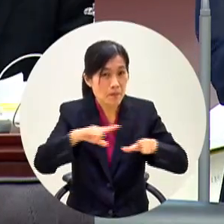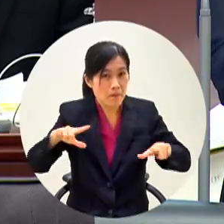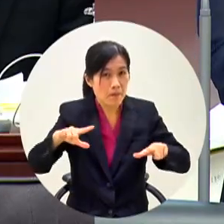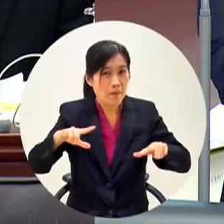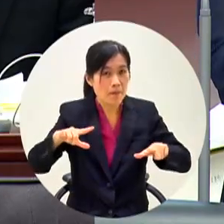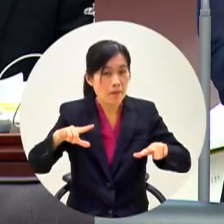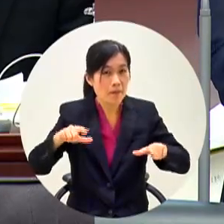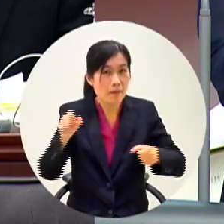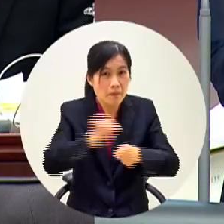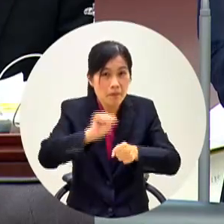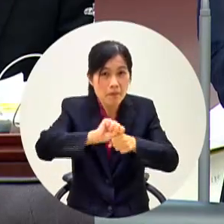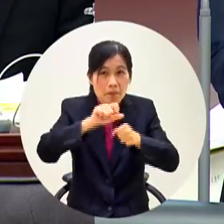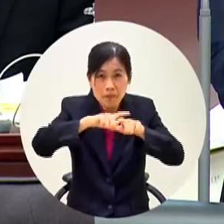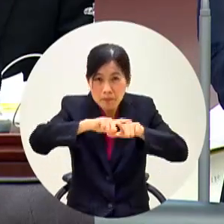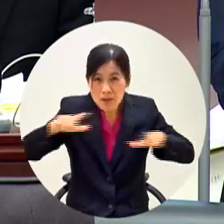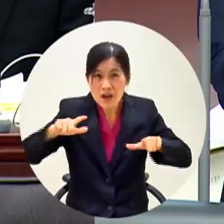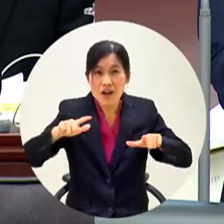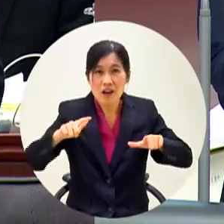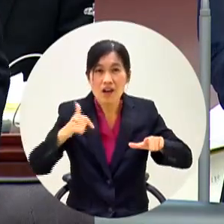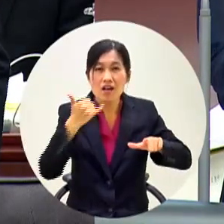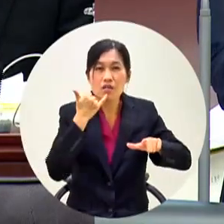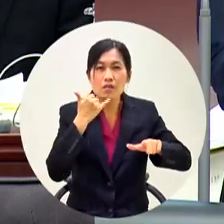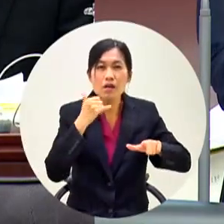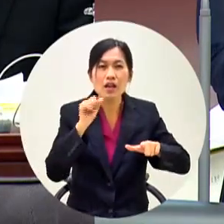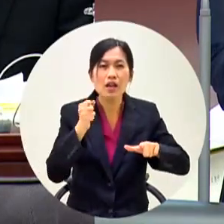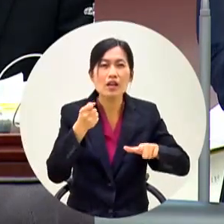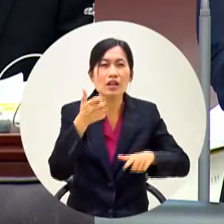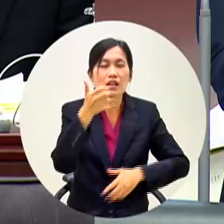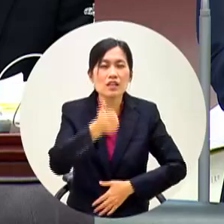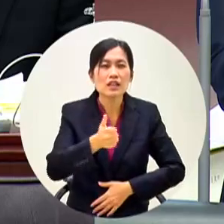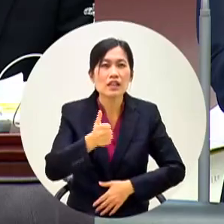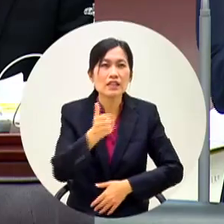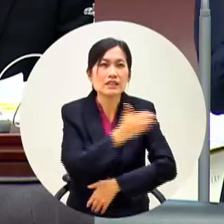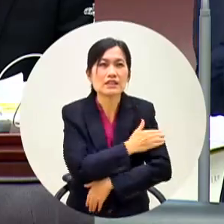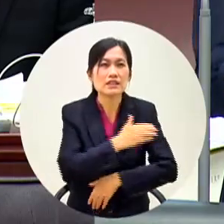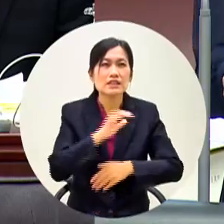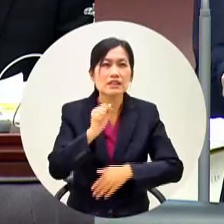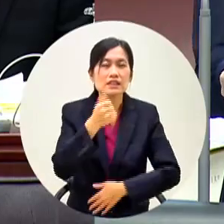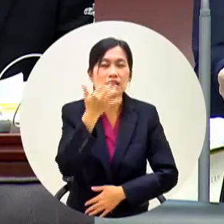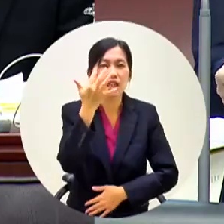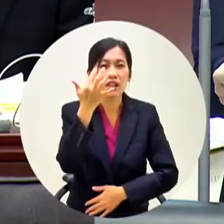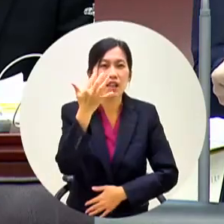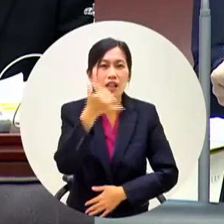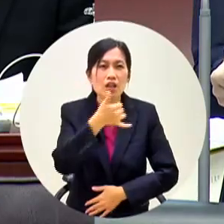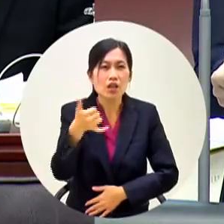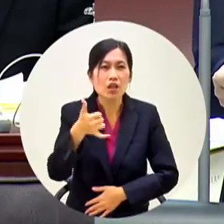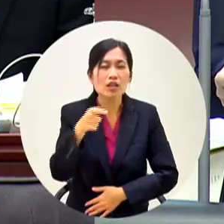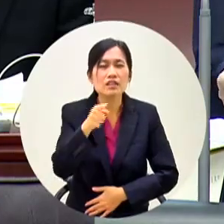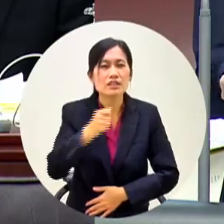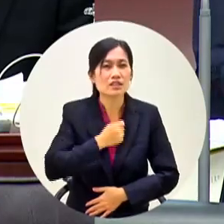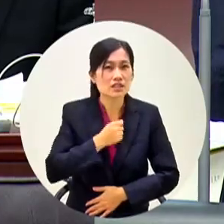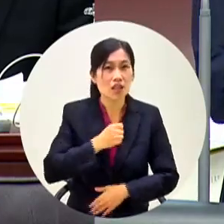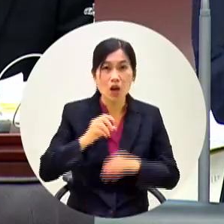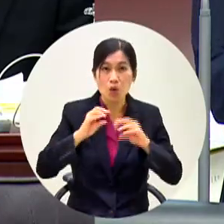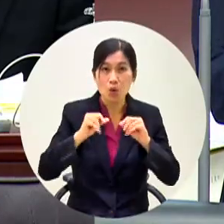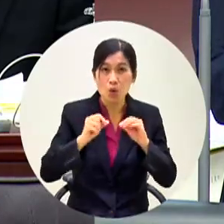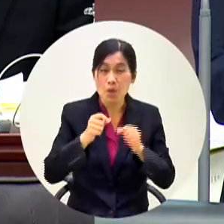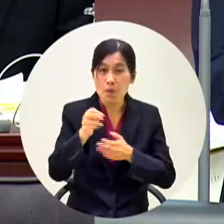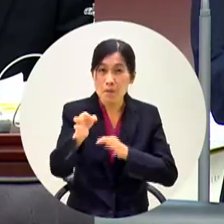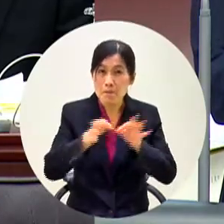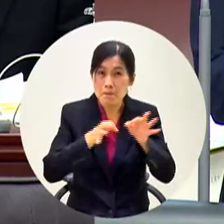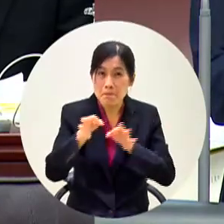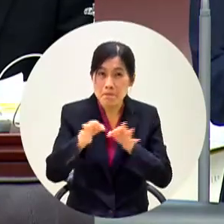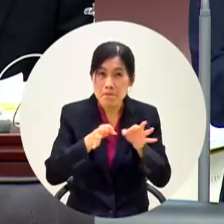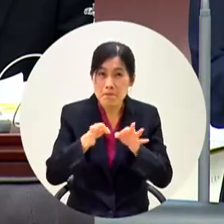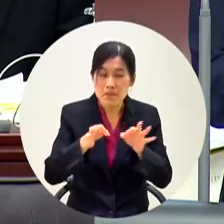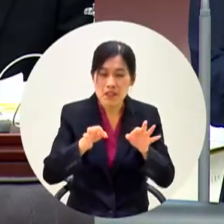下。 议长还有陈议员，我们在做这个，你知影吼，咱土地哪里买卖啦？吼，伊是规